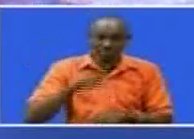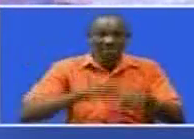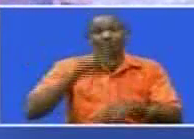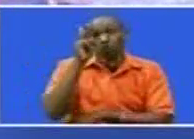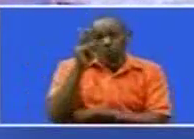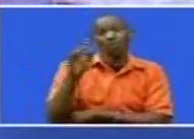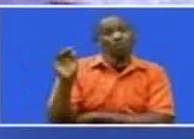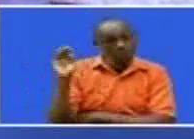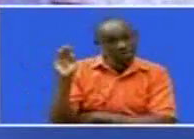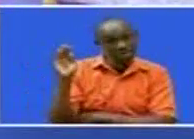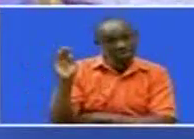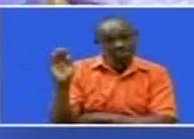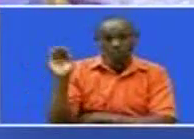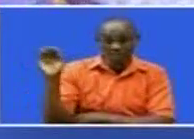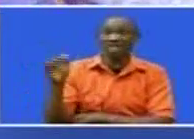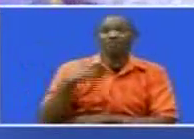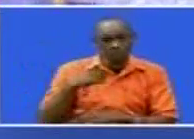8 kutokana na shughuli zangu,